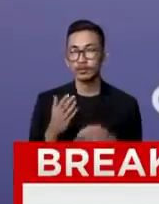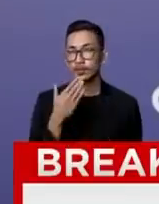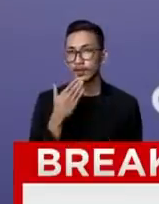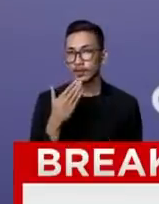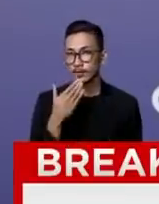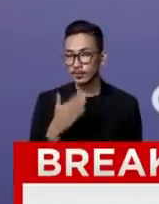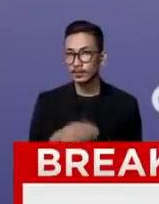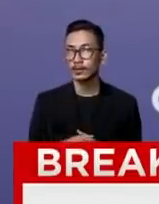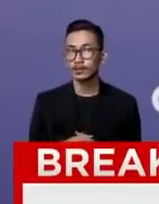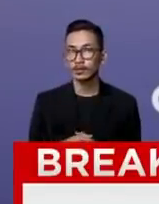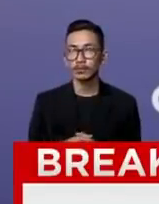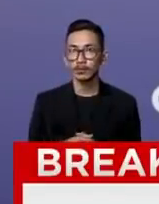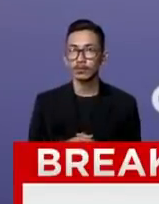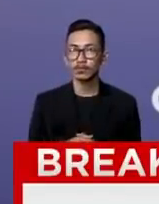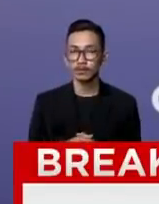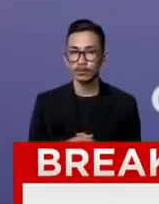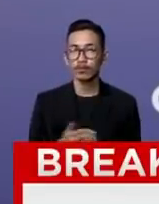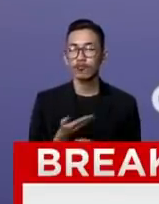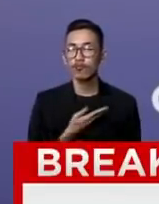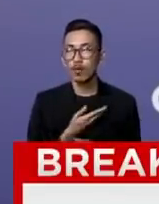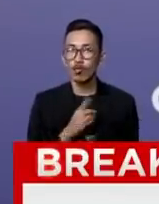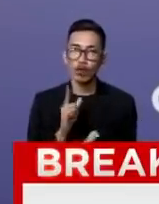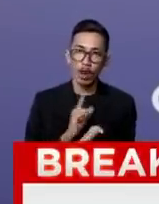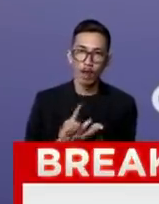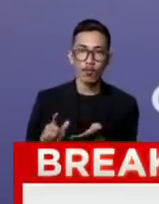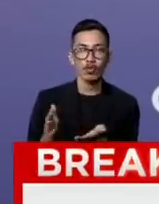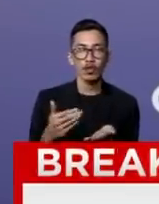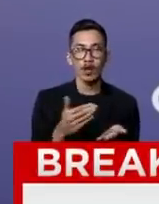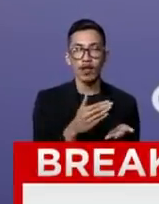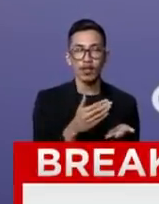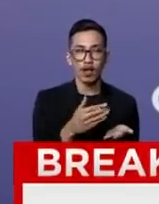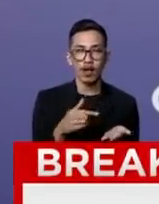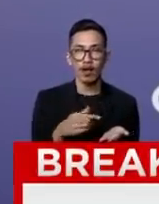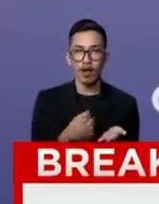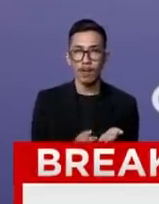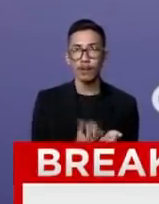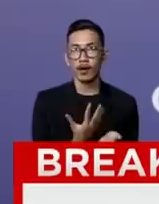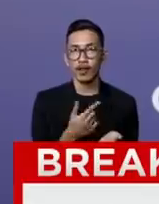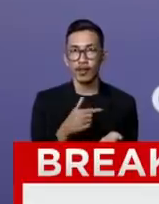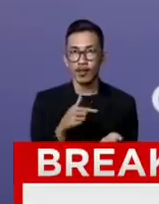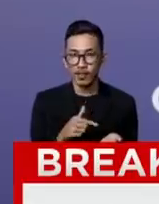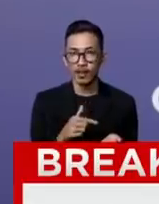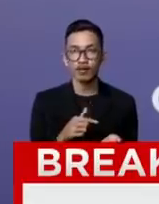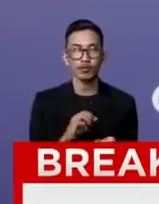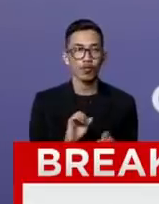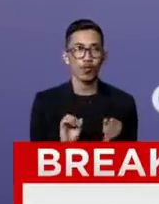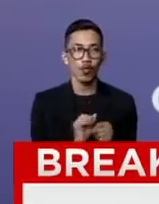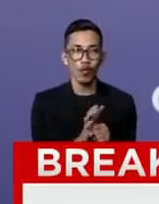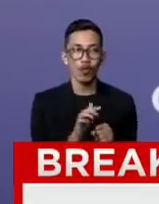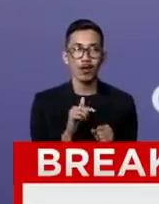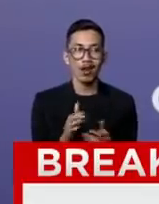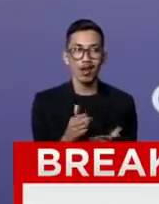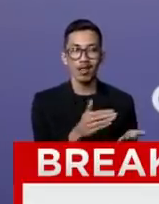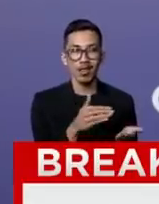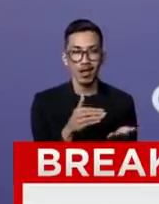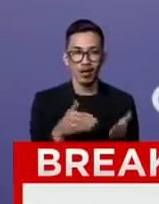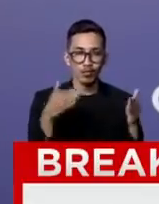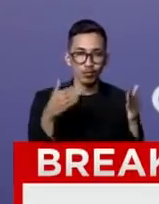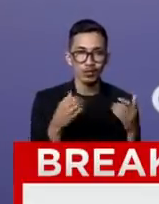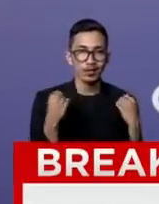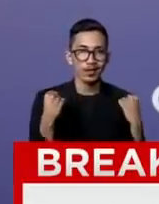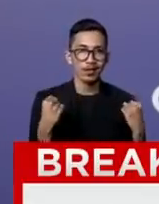Hai suara hari ini kembali kami akan melaporkan update data terkait dengan penanganan copied 19 tentunya dibidang